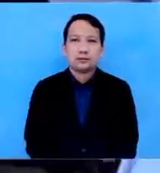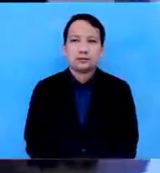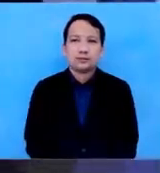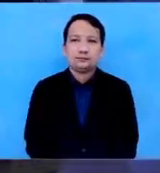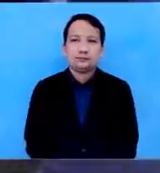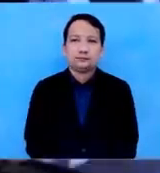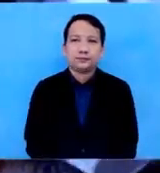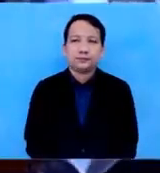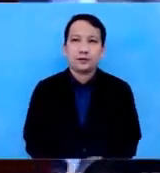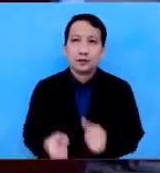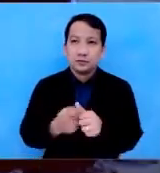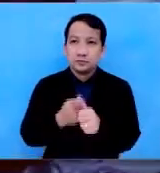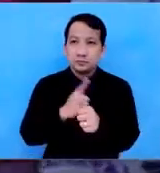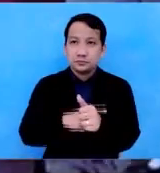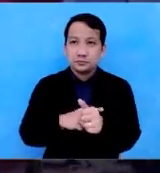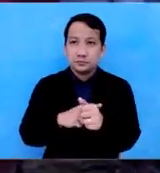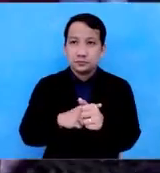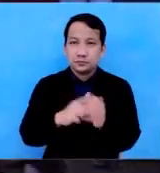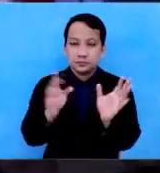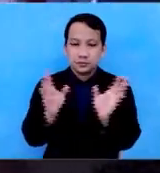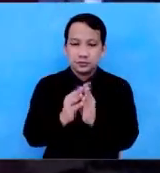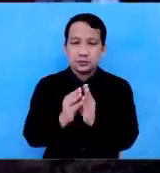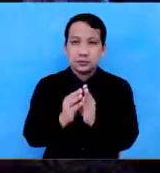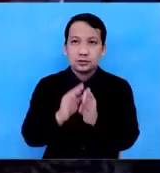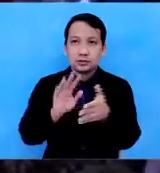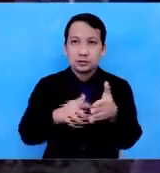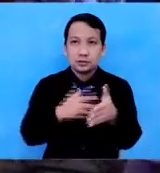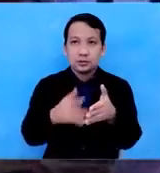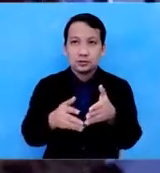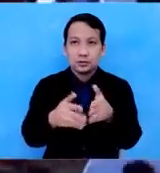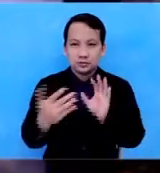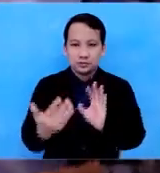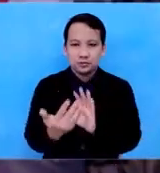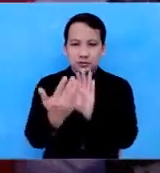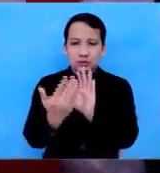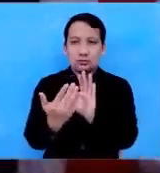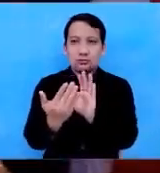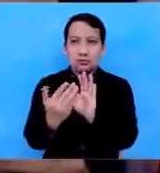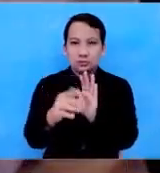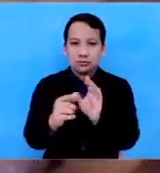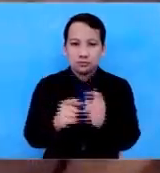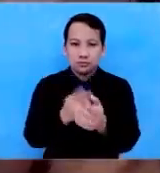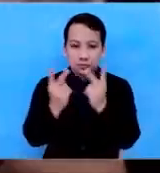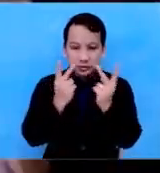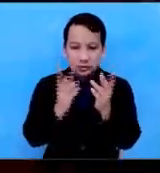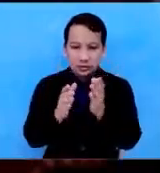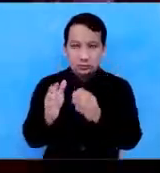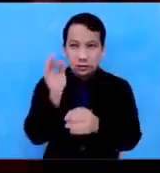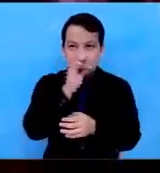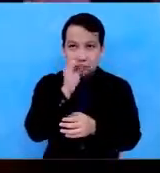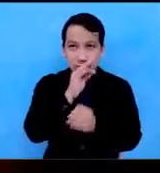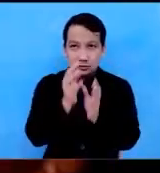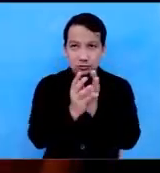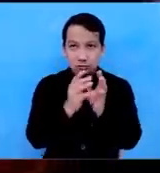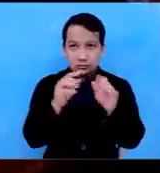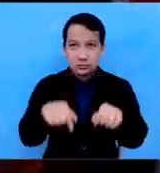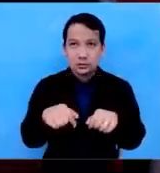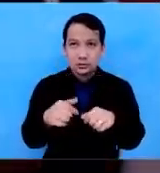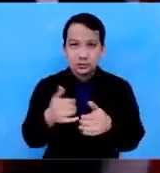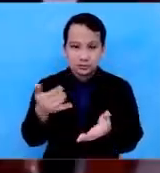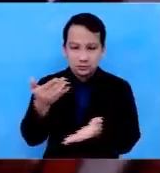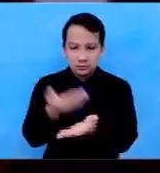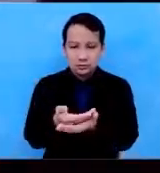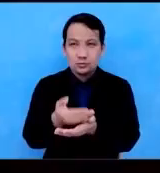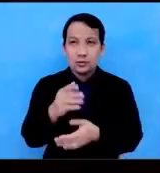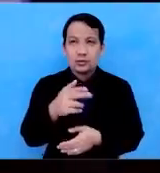Unang agenda ni Pangulong Bongbong Marcos ang humarap sa Filipino community nang dumating dito sa Jakarta, Indonesia kahapon para